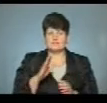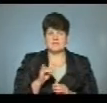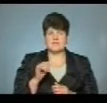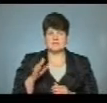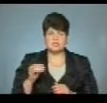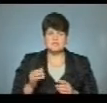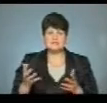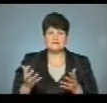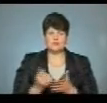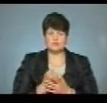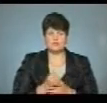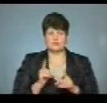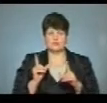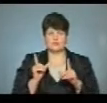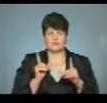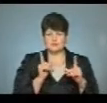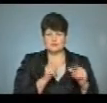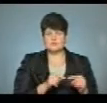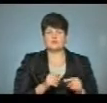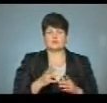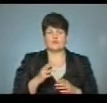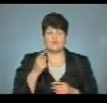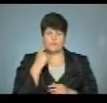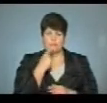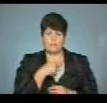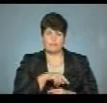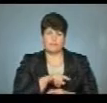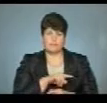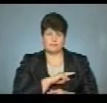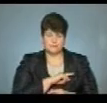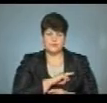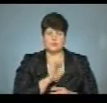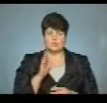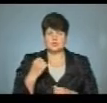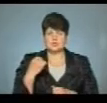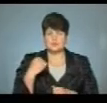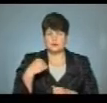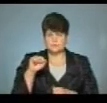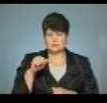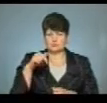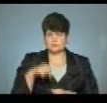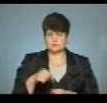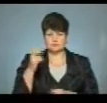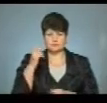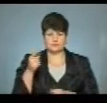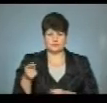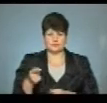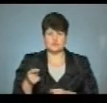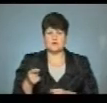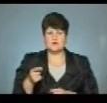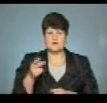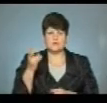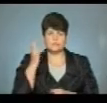Івегеша здобула путівку до Мадрида, ставши чемпіонами України серед студентських команд. Фінал відбувся 12 червня. Тоді тернополяни